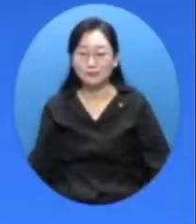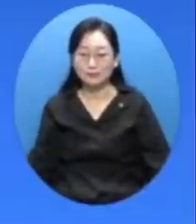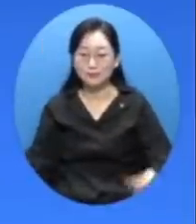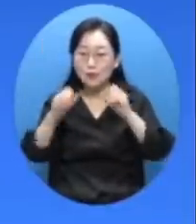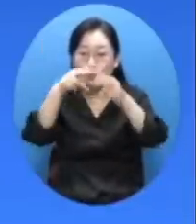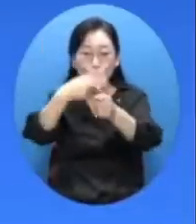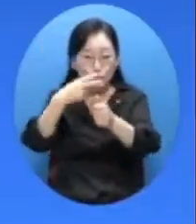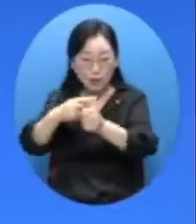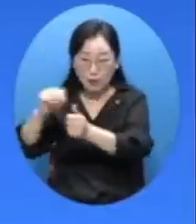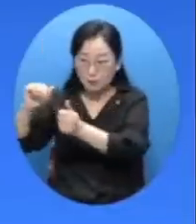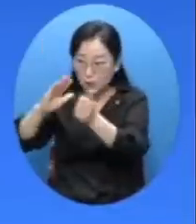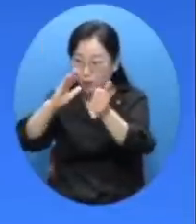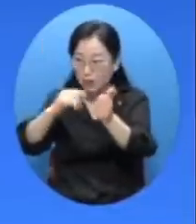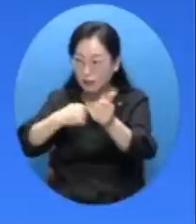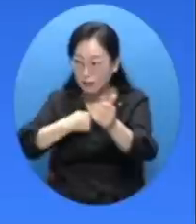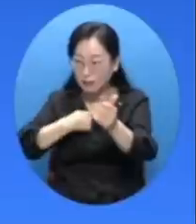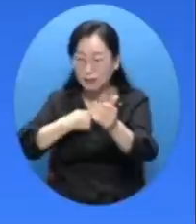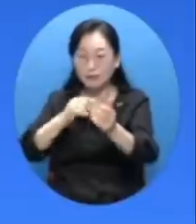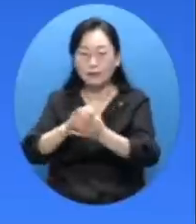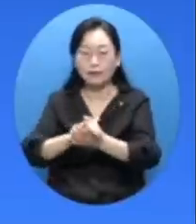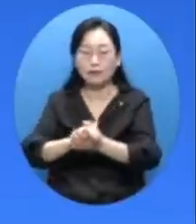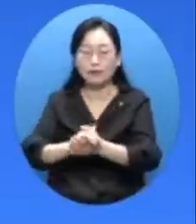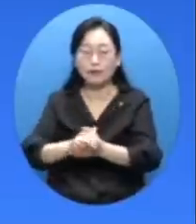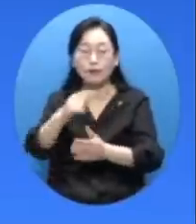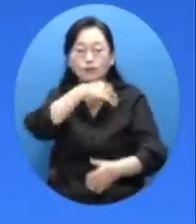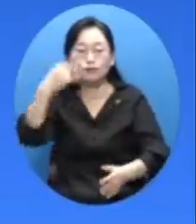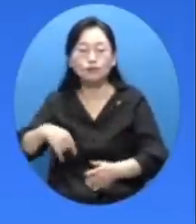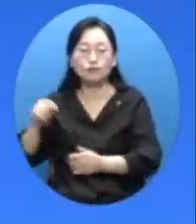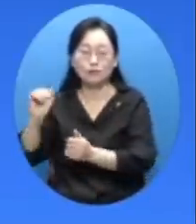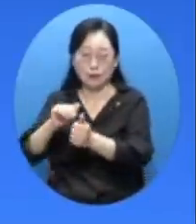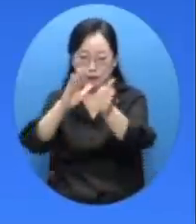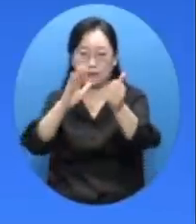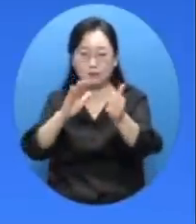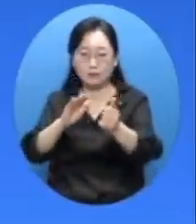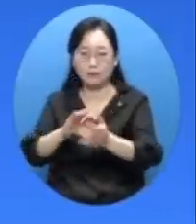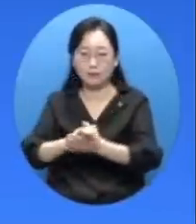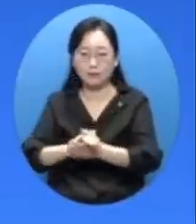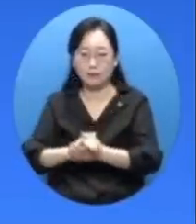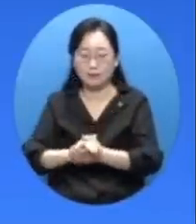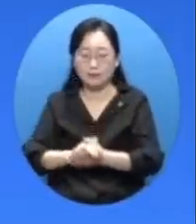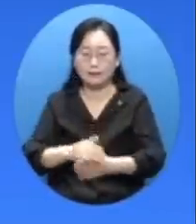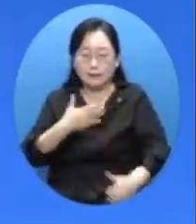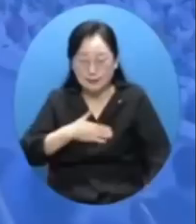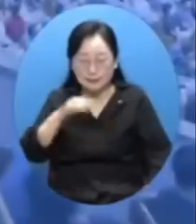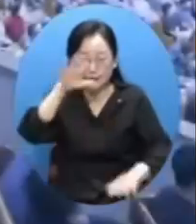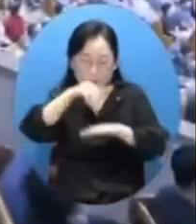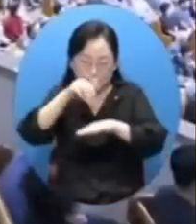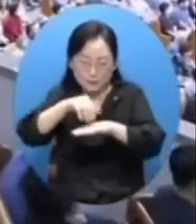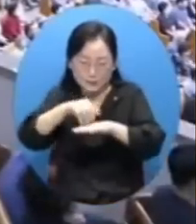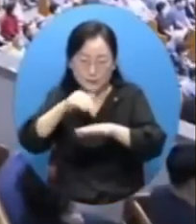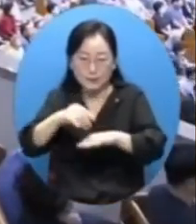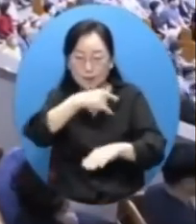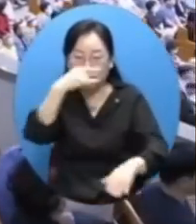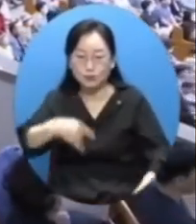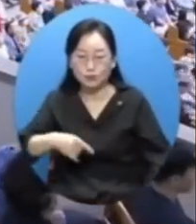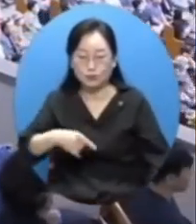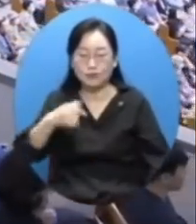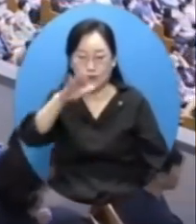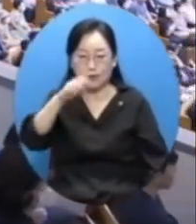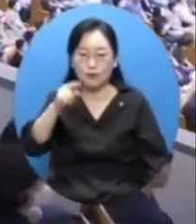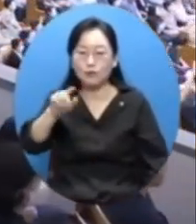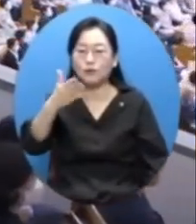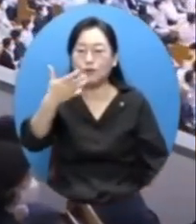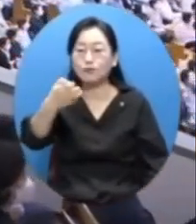선교사가 되라 기도하는데 중국으로 가라. 그래서 선교사 훈련을 받고 중국으로